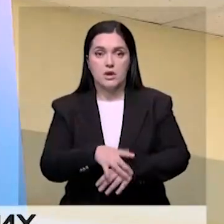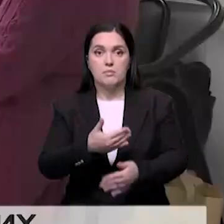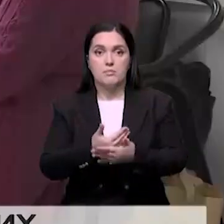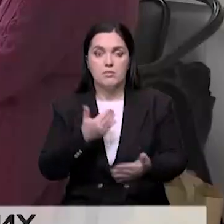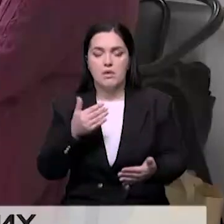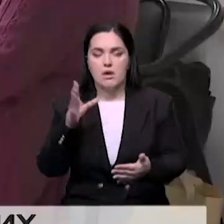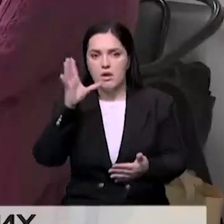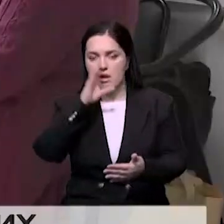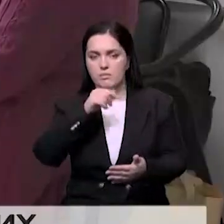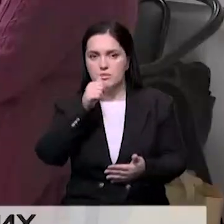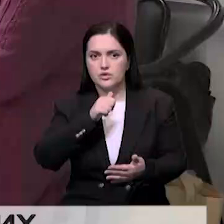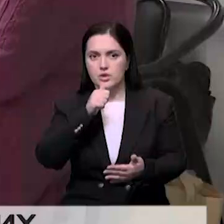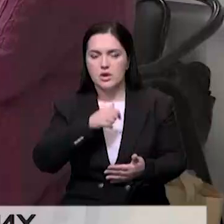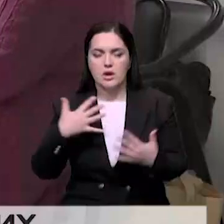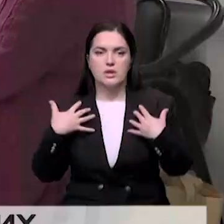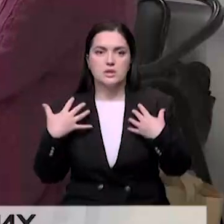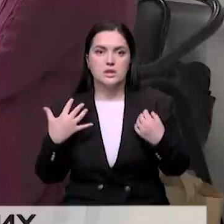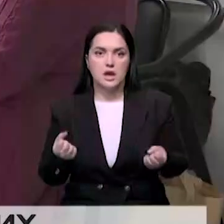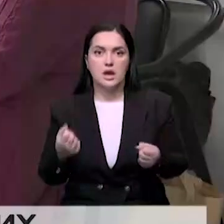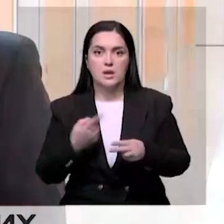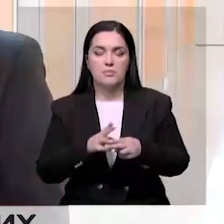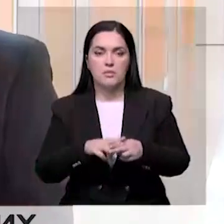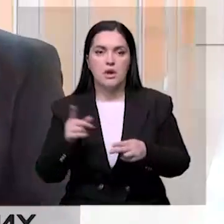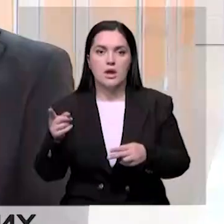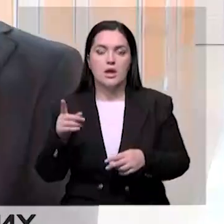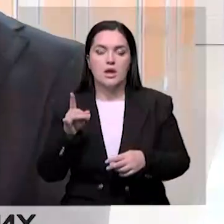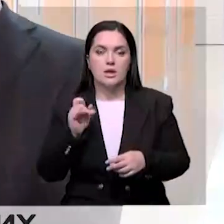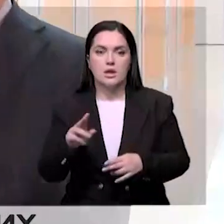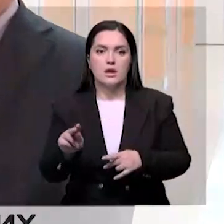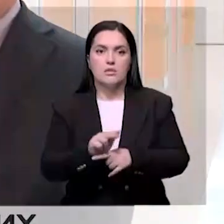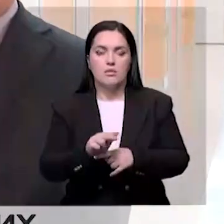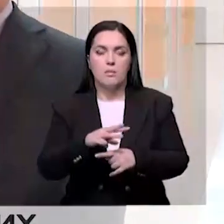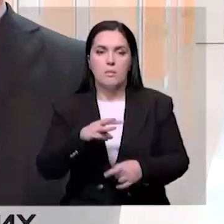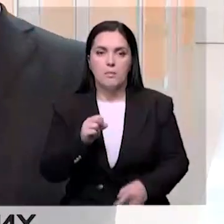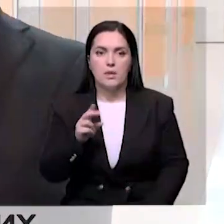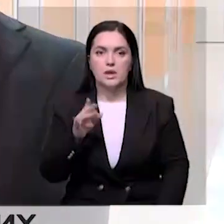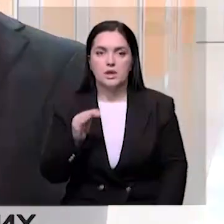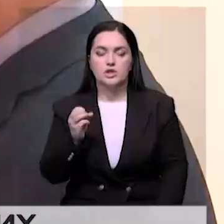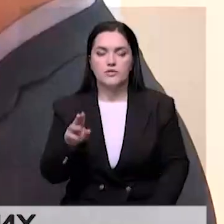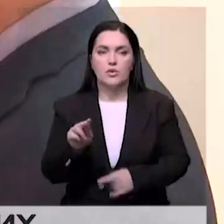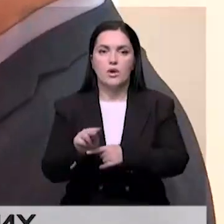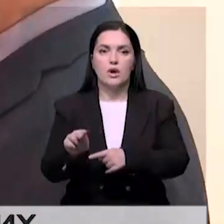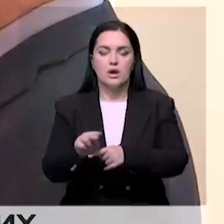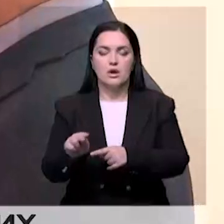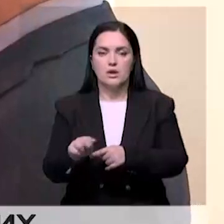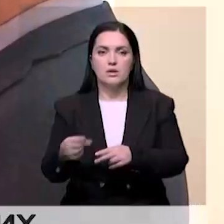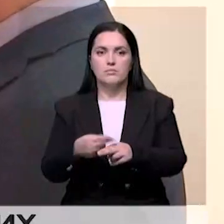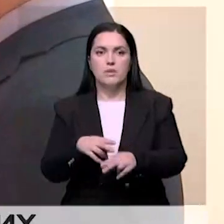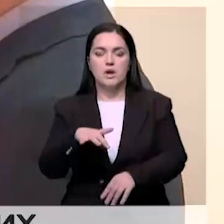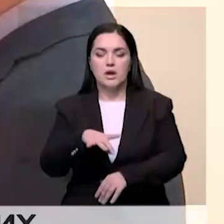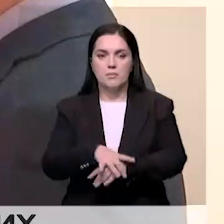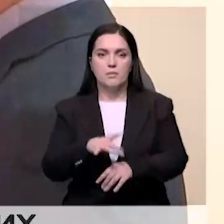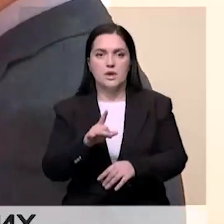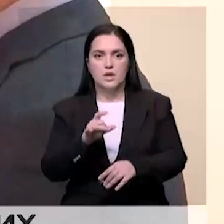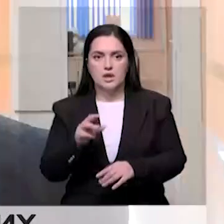пациентов больше всего шансов победить опасную болезнь. По мнению ведущего онколога страны Абая Макишева, важно обучить врачей диагностировать злокачественную опухоль